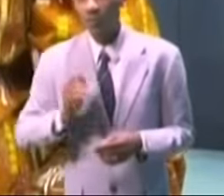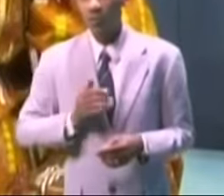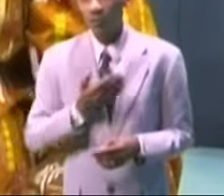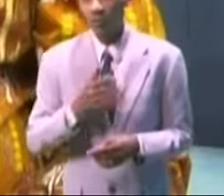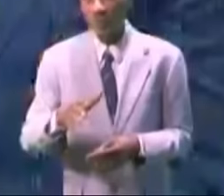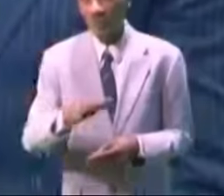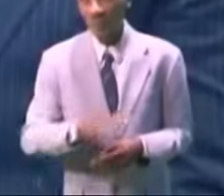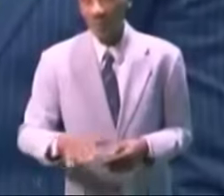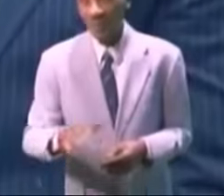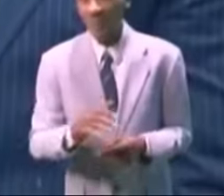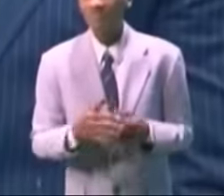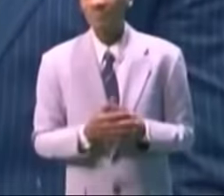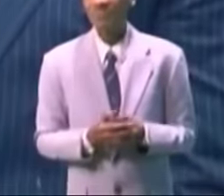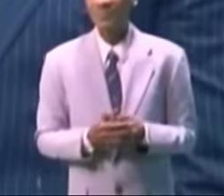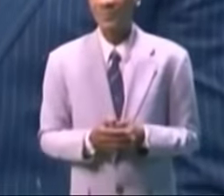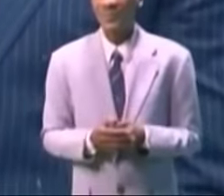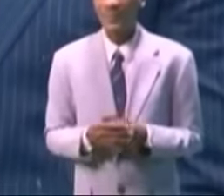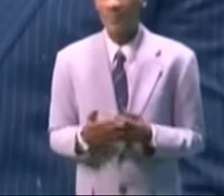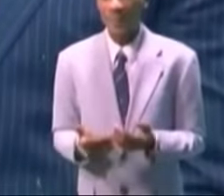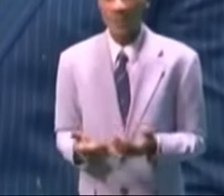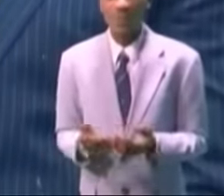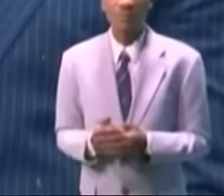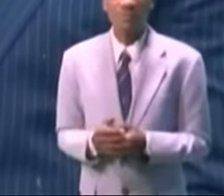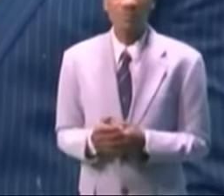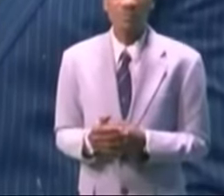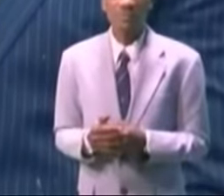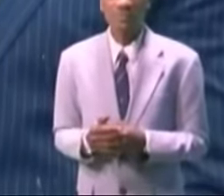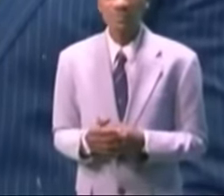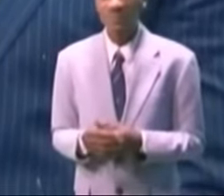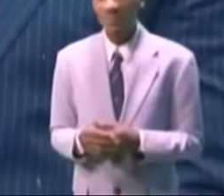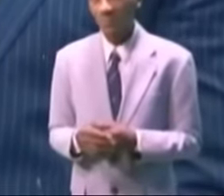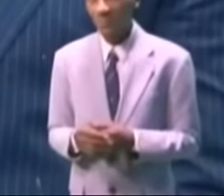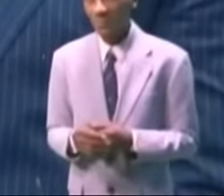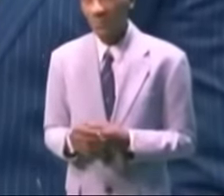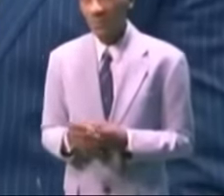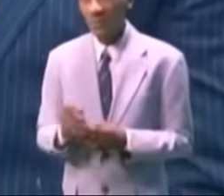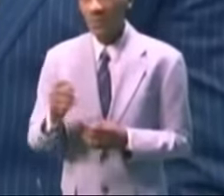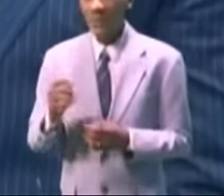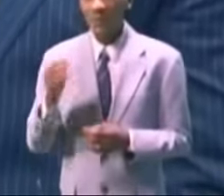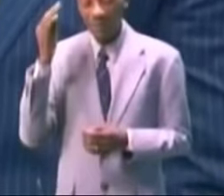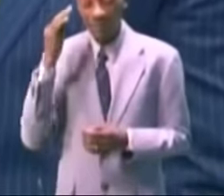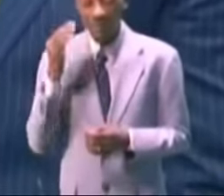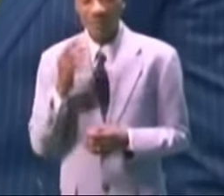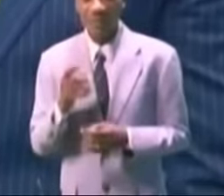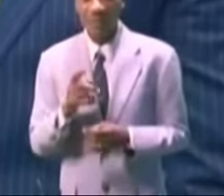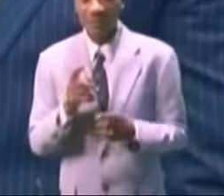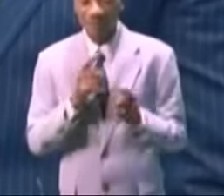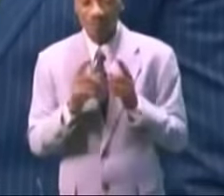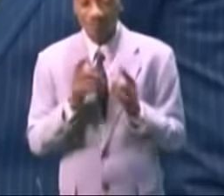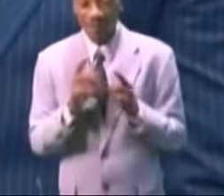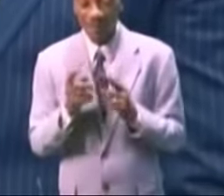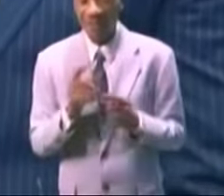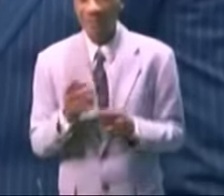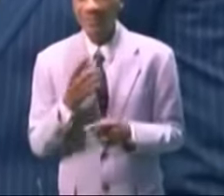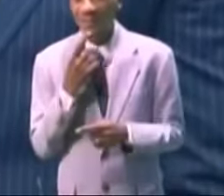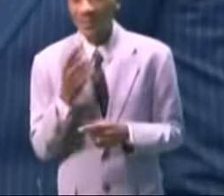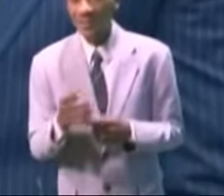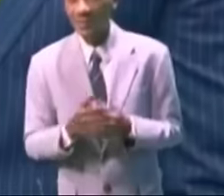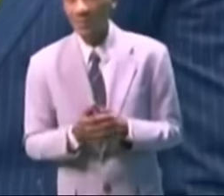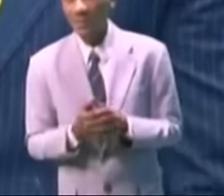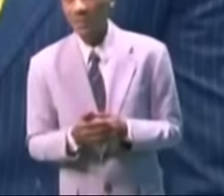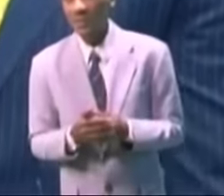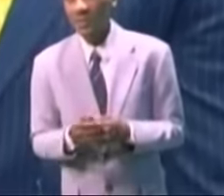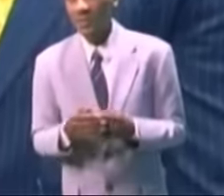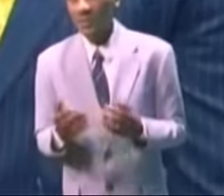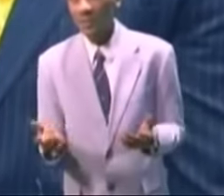cet événement. C'est-à-dire que nous marquons un point, un pas, pour pouvoir continuer. Donc pour ce faire, il